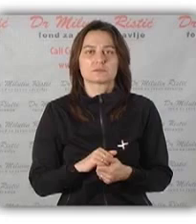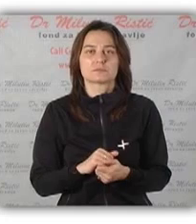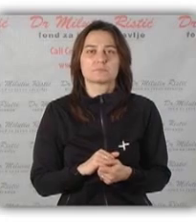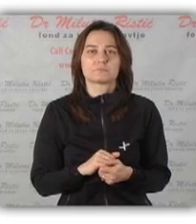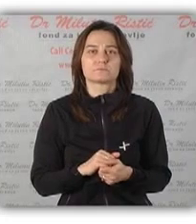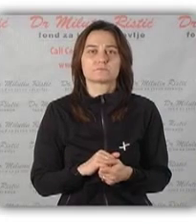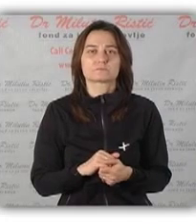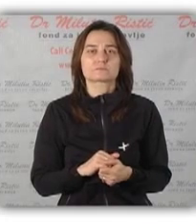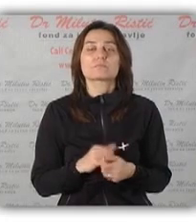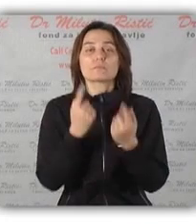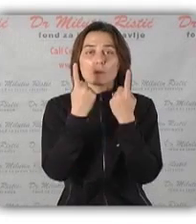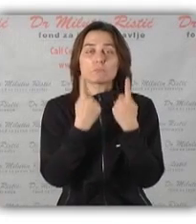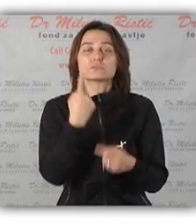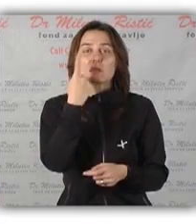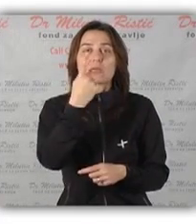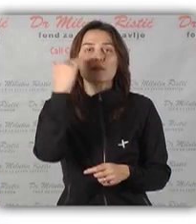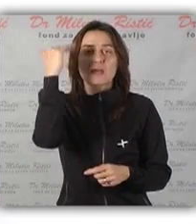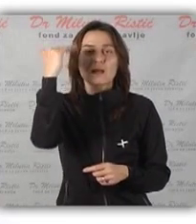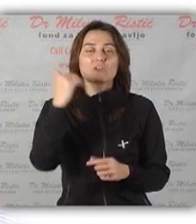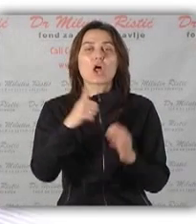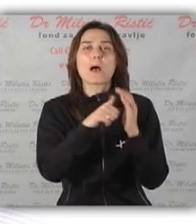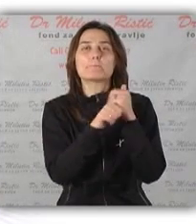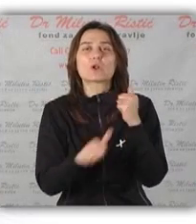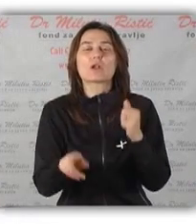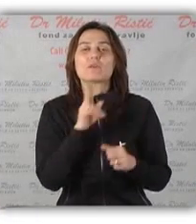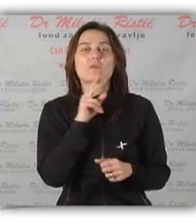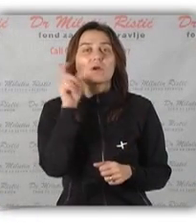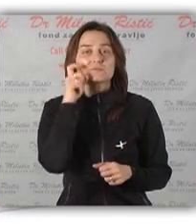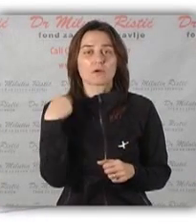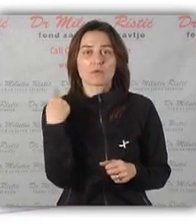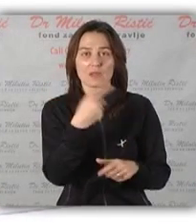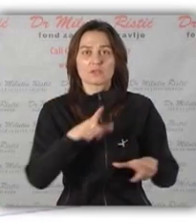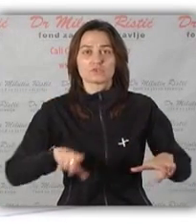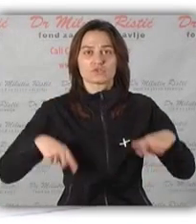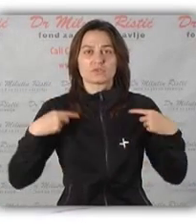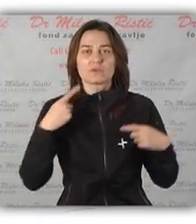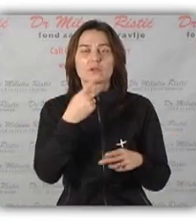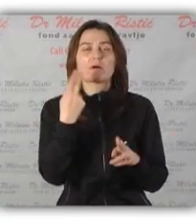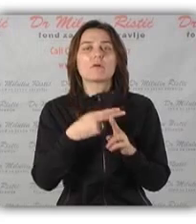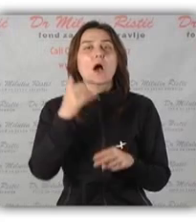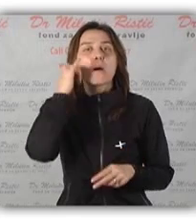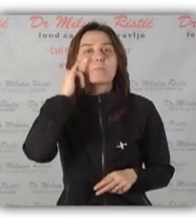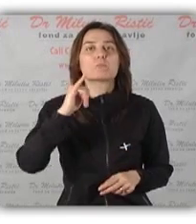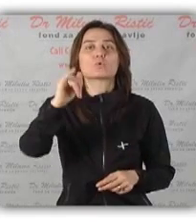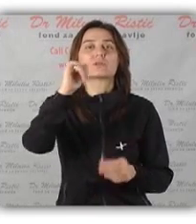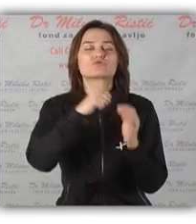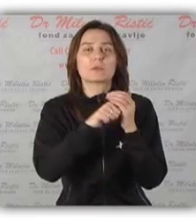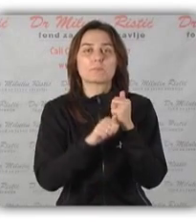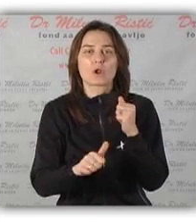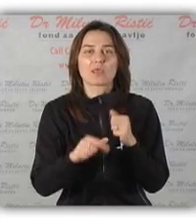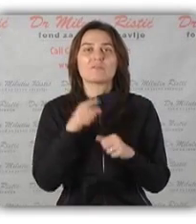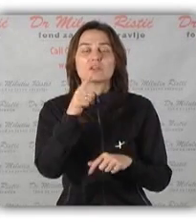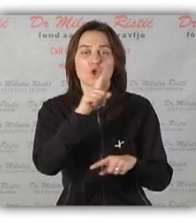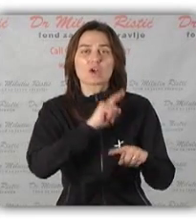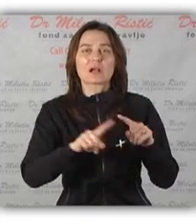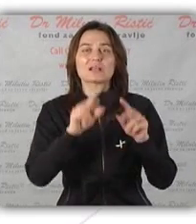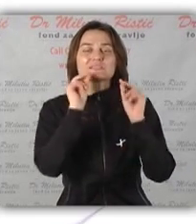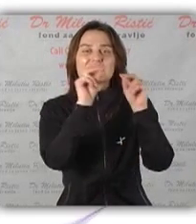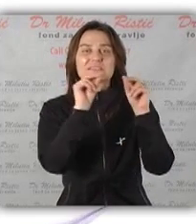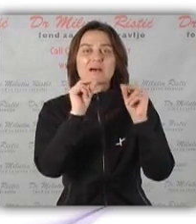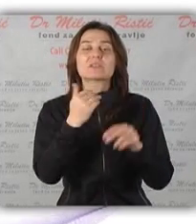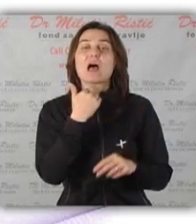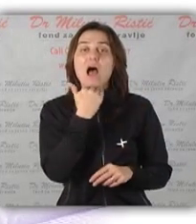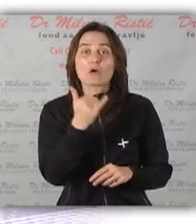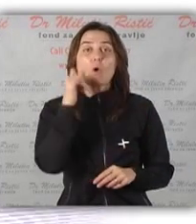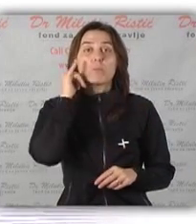sistem. Postoji jedna kategorija proliva koju je svako od nas doživio, to su takozvani putnički prolivi. Iz tog razloga